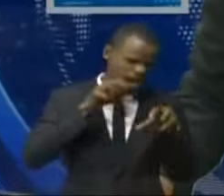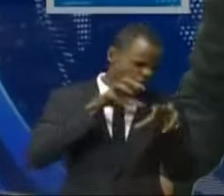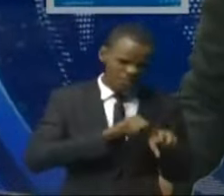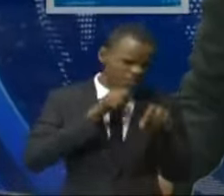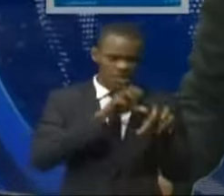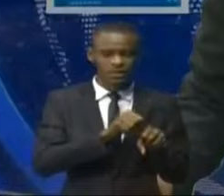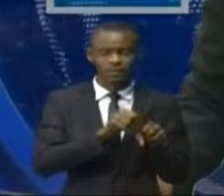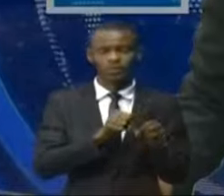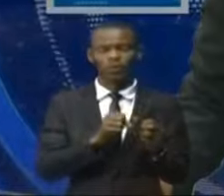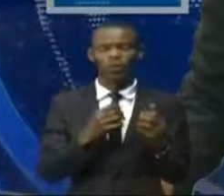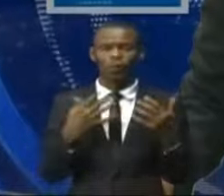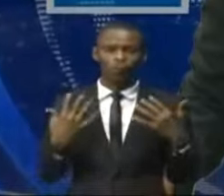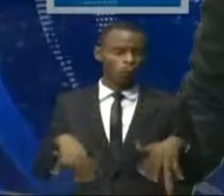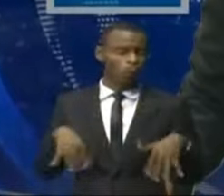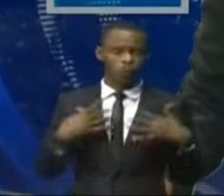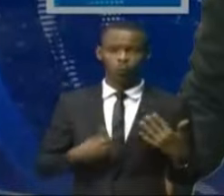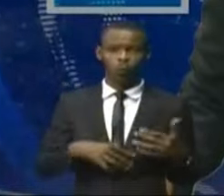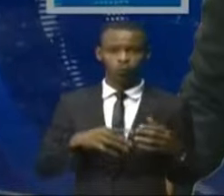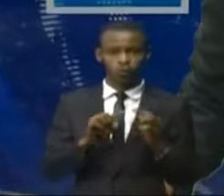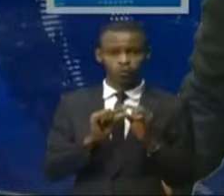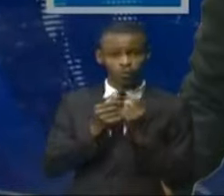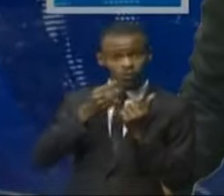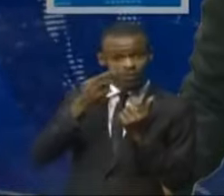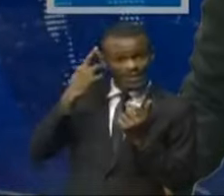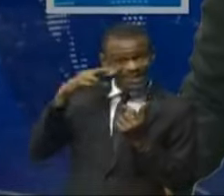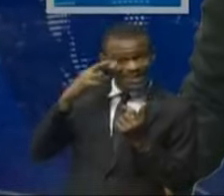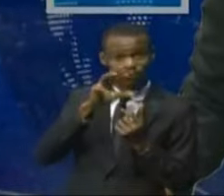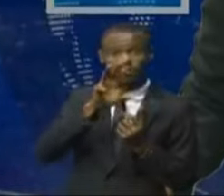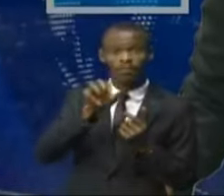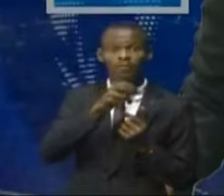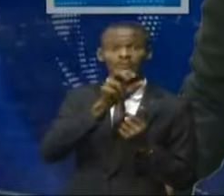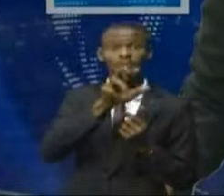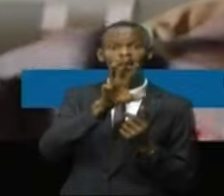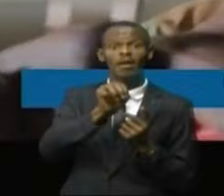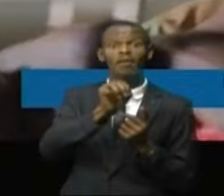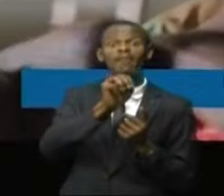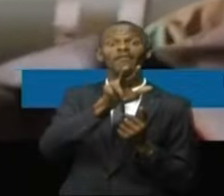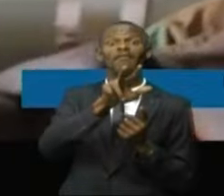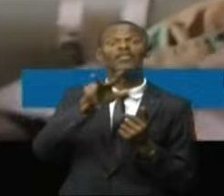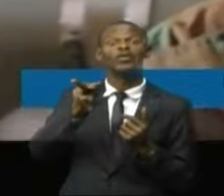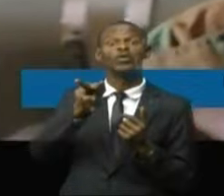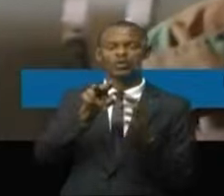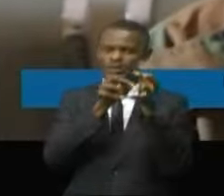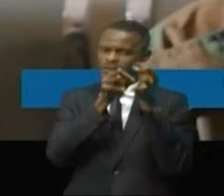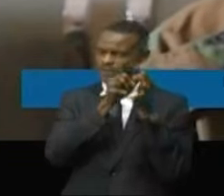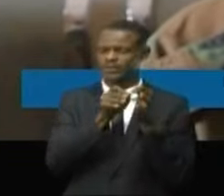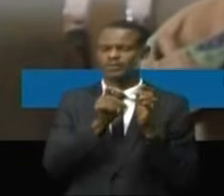sont restés longtemps sans s'alimenter. Suivez leur récit.